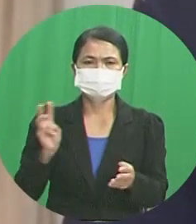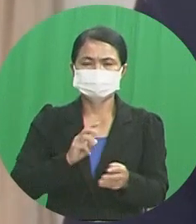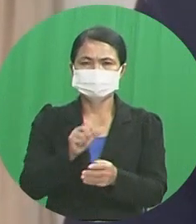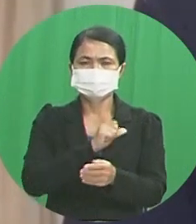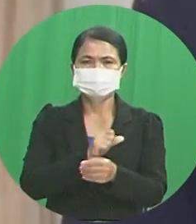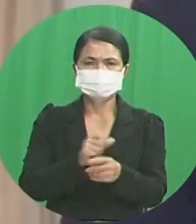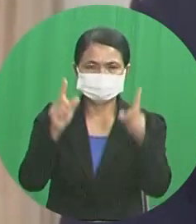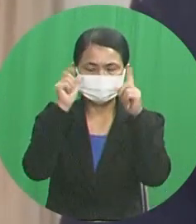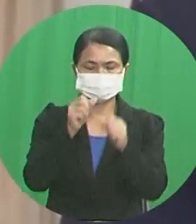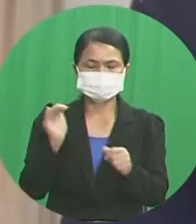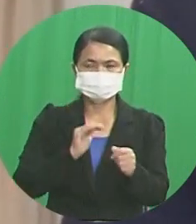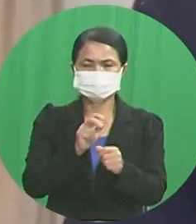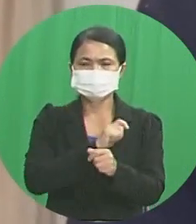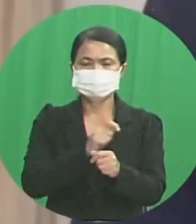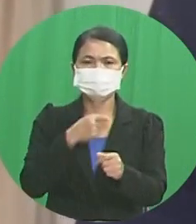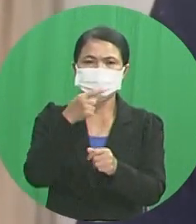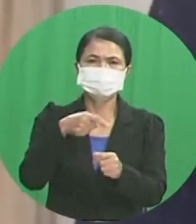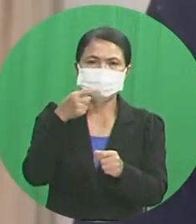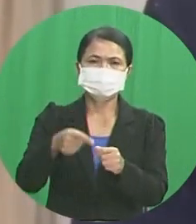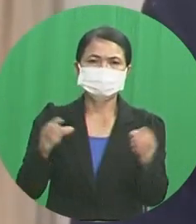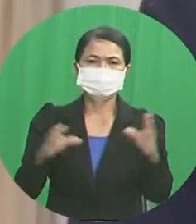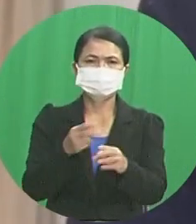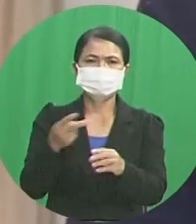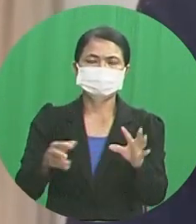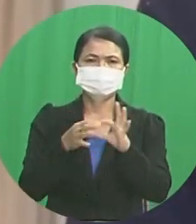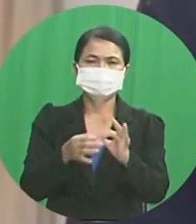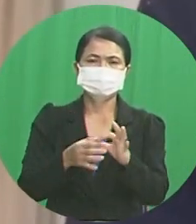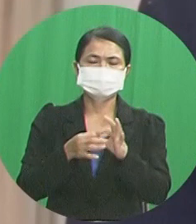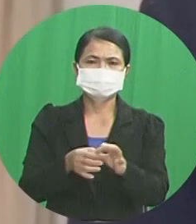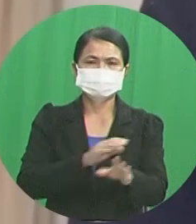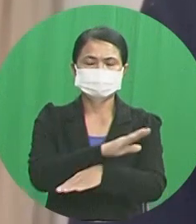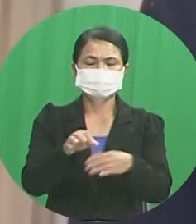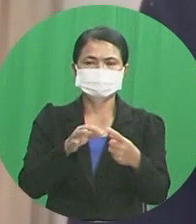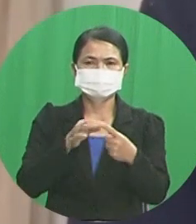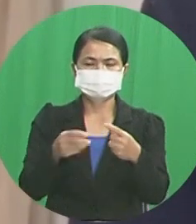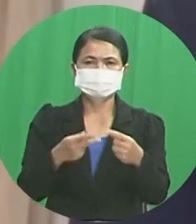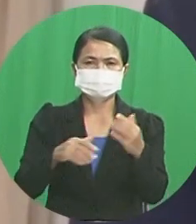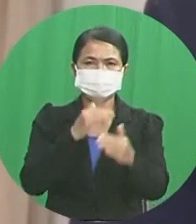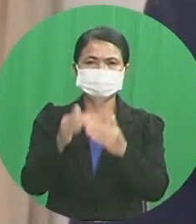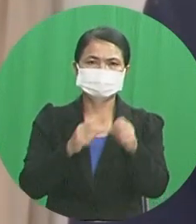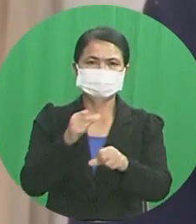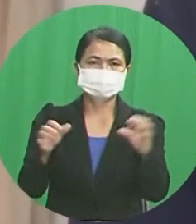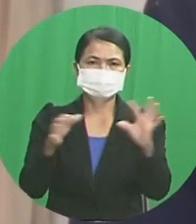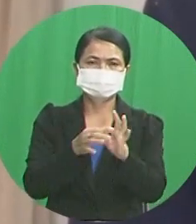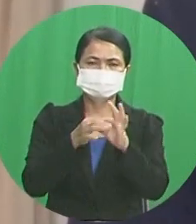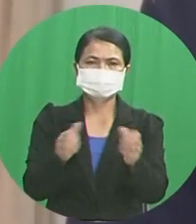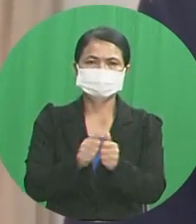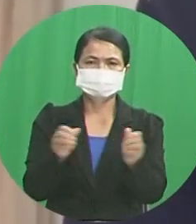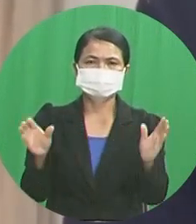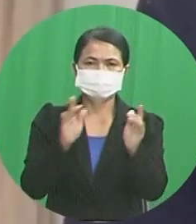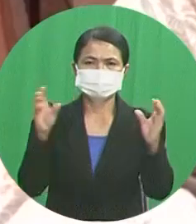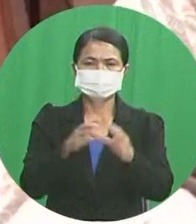លីឯកឧត្តមសំសារ៉ាតក៏បានអំពាវនាវដល់គ្រប់ភាគីពាក់ព័ន្ធទាំងអស់ពិសេសដៃគូអភិវឌ្ឍន៍សូមបន្តកិច្ចសហការជាមួយក្រុម